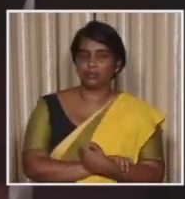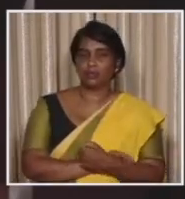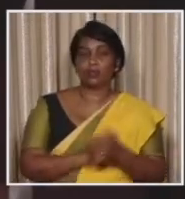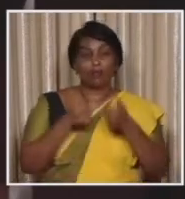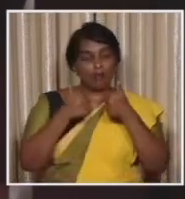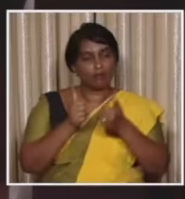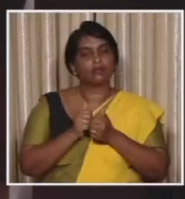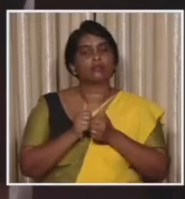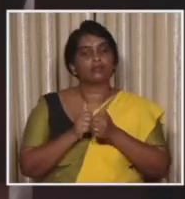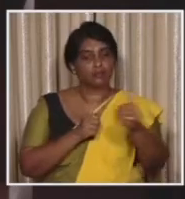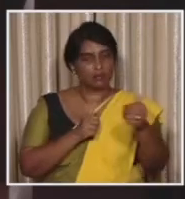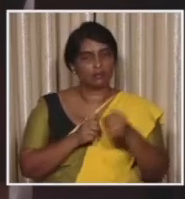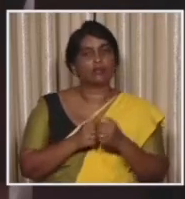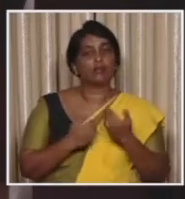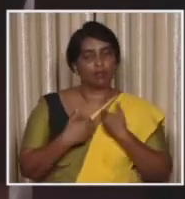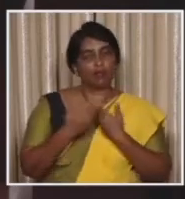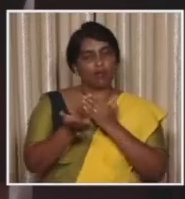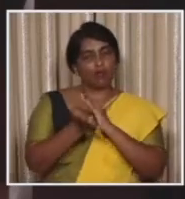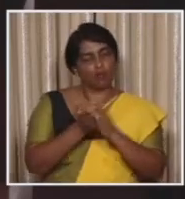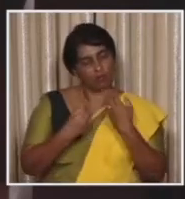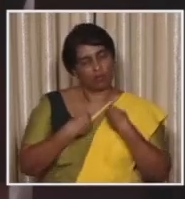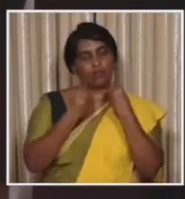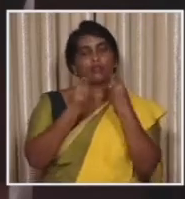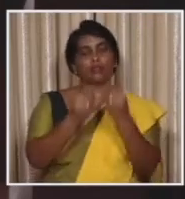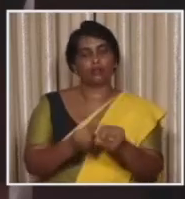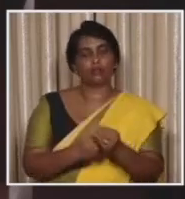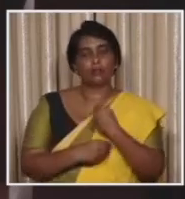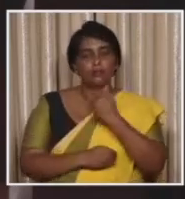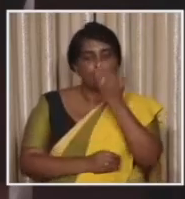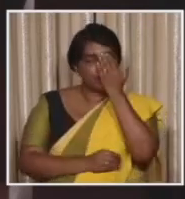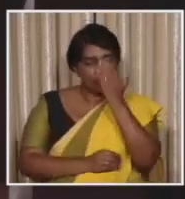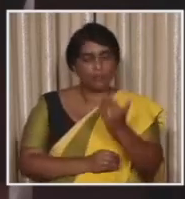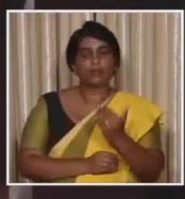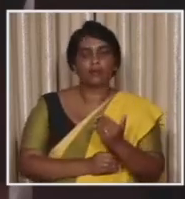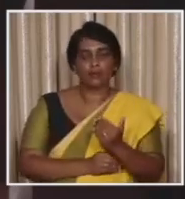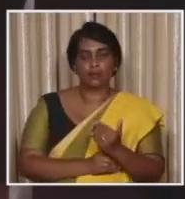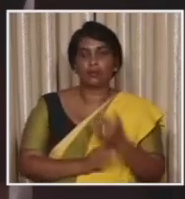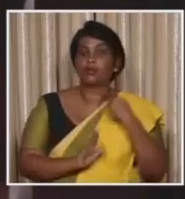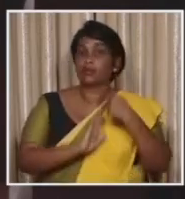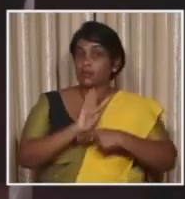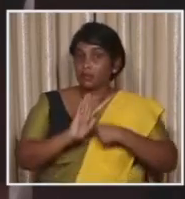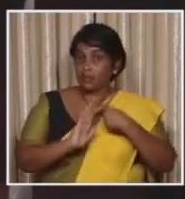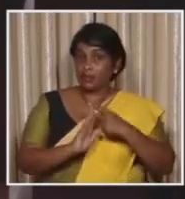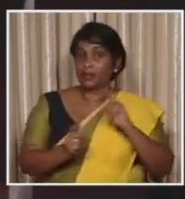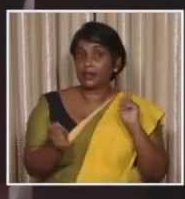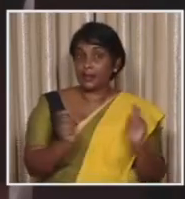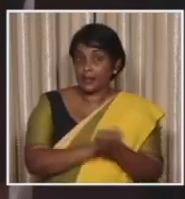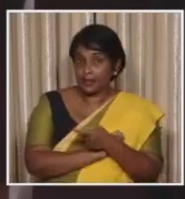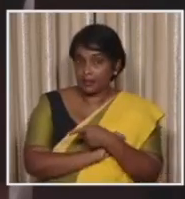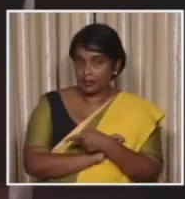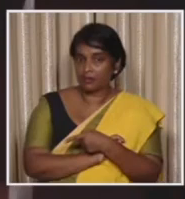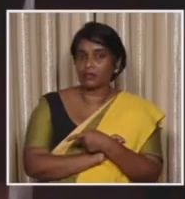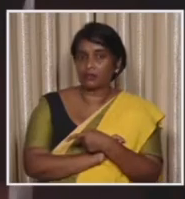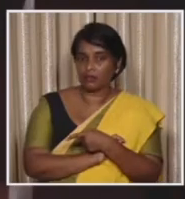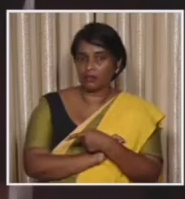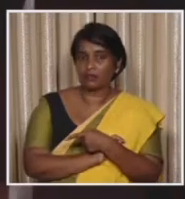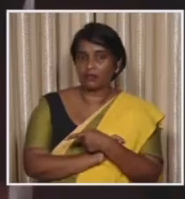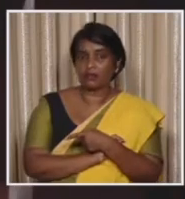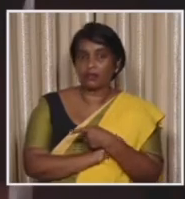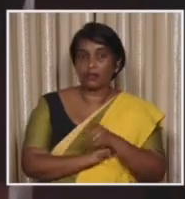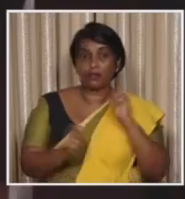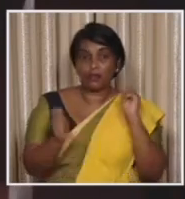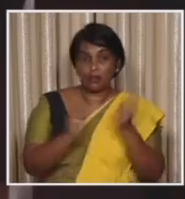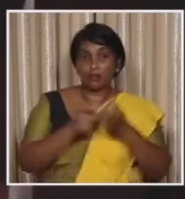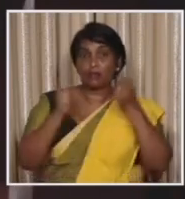නිවැරදි ගමන යන්නට අපේ උදව් තියෙනවා. කරුණා කරලා ශ්‍රී ලංකා ක්‍රිකට් කියන මේ